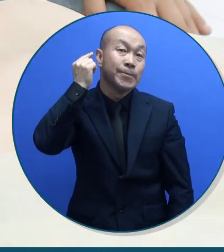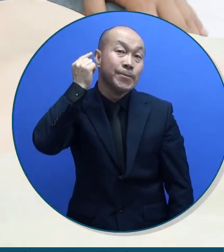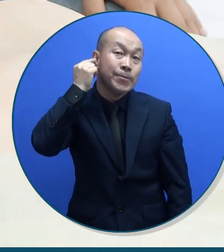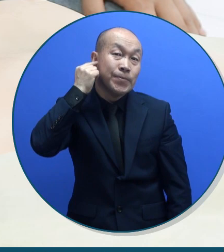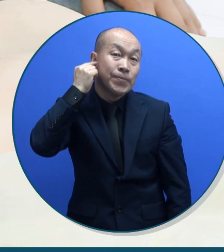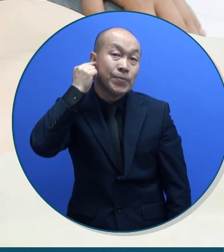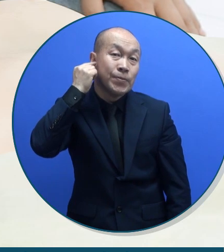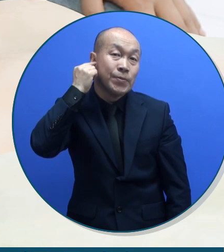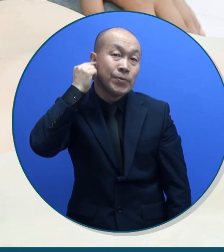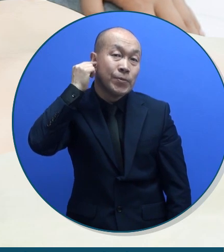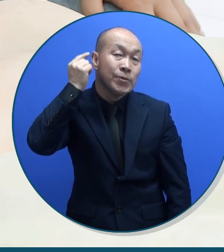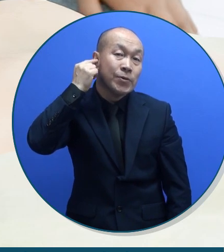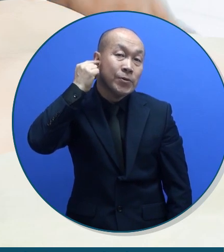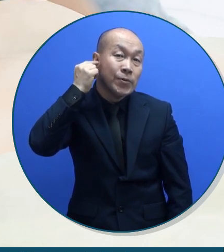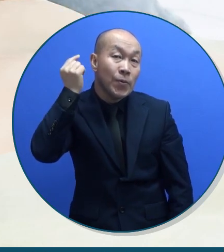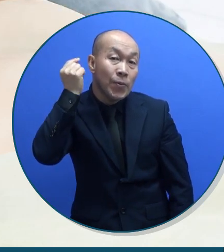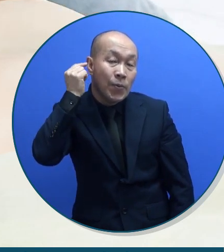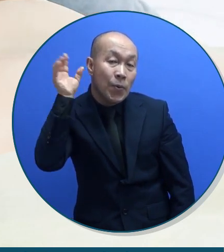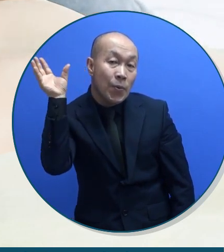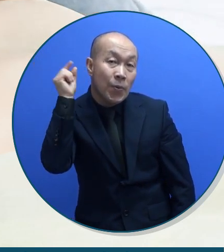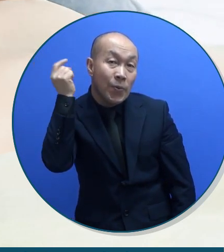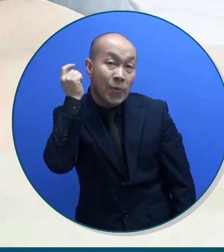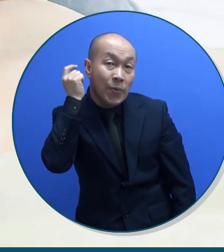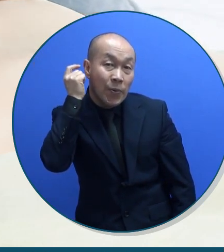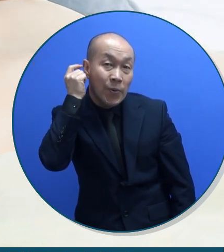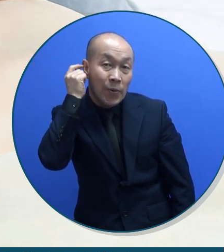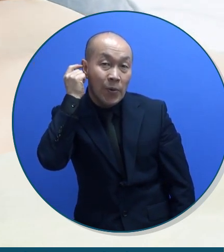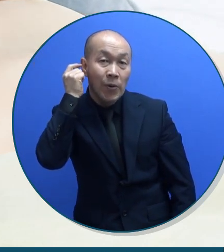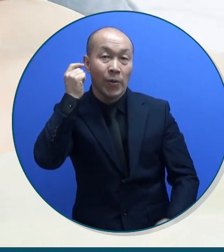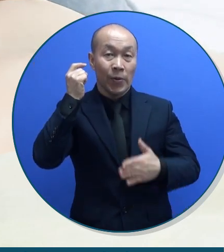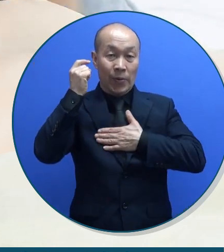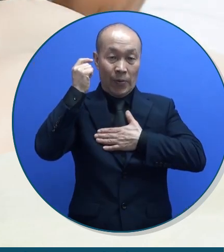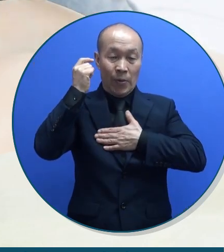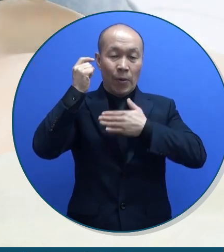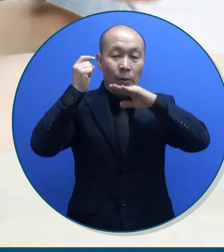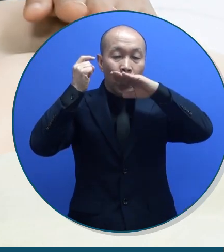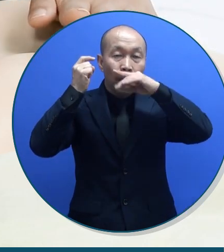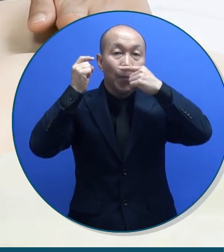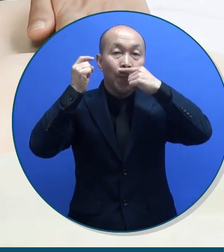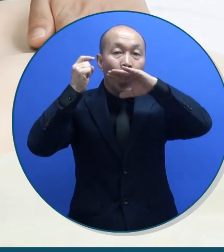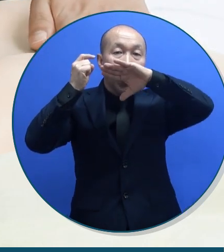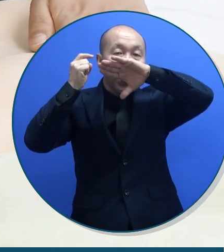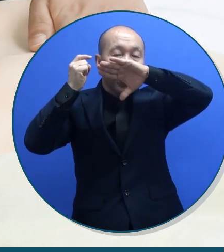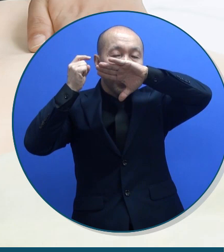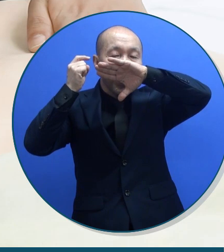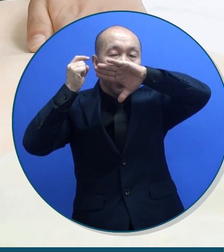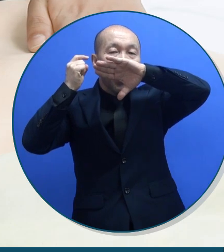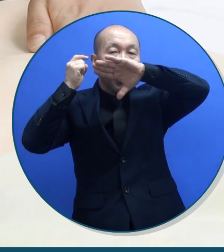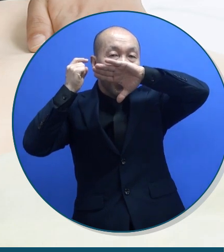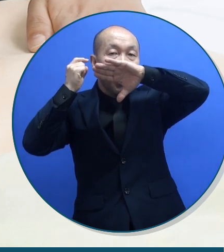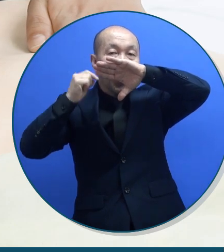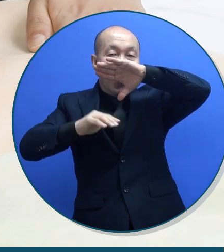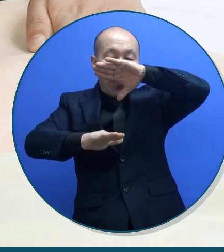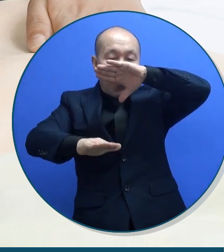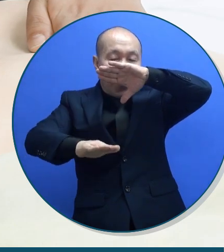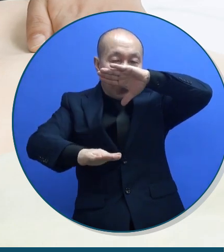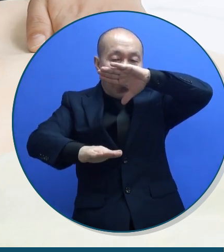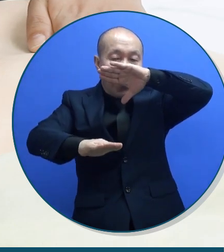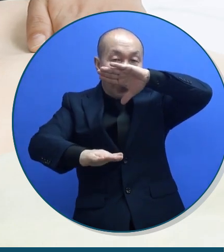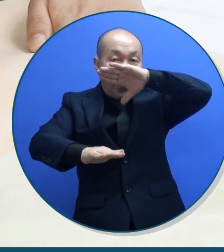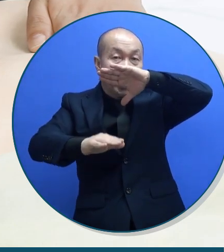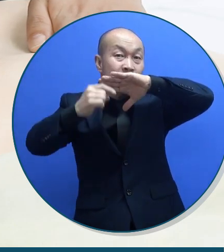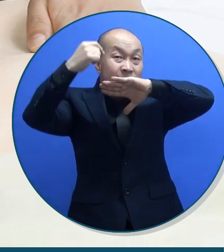시각장애인의 경우 귀를 가슴 가까이 대어 가슴과 코에서 숨소리를 듣거나 손등을 코와 가슴에 두고 느껴볼